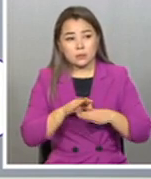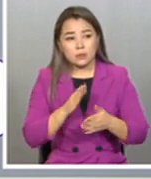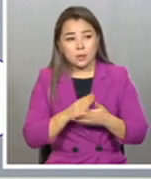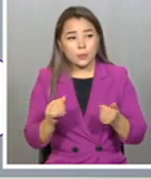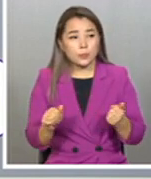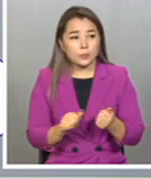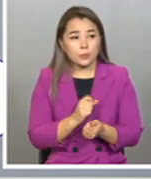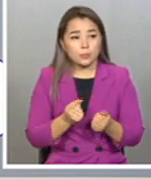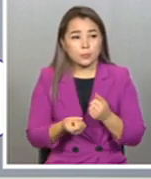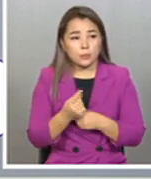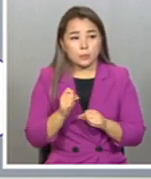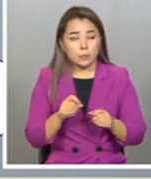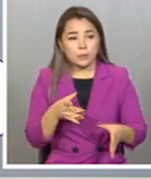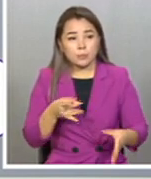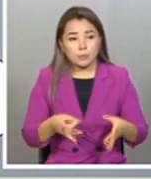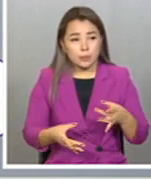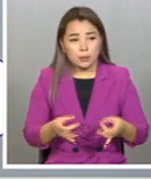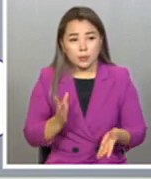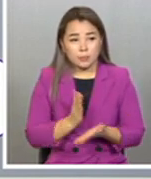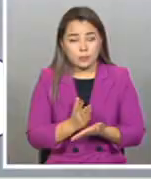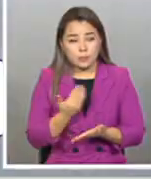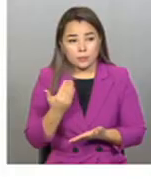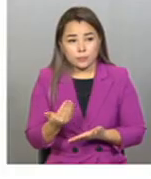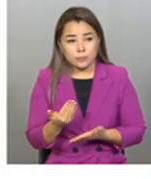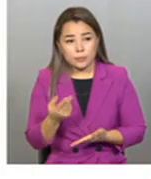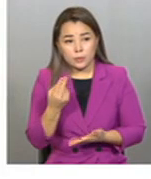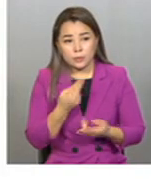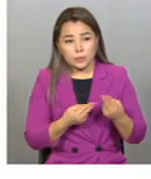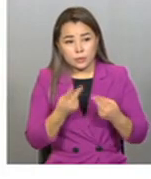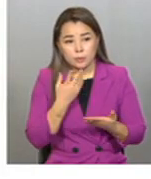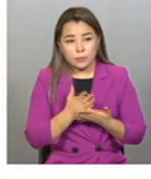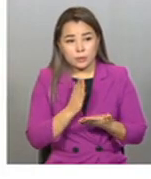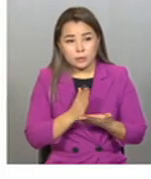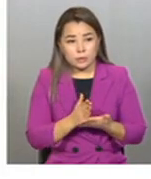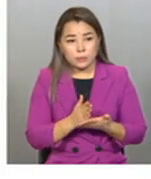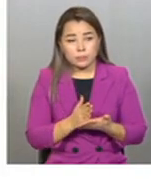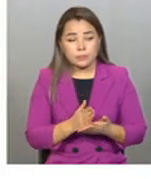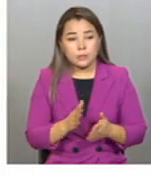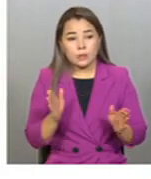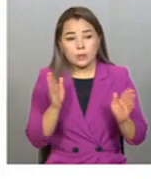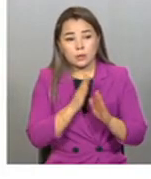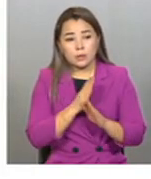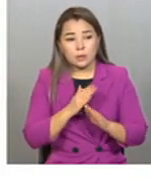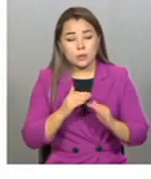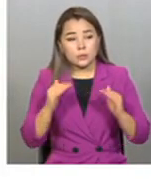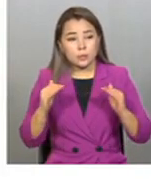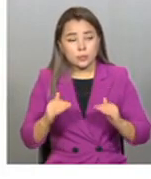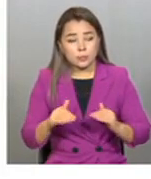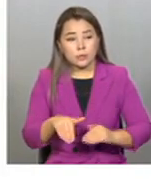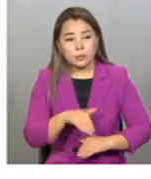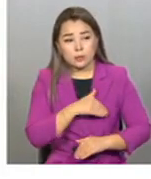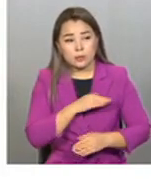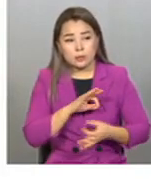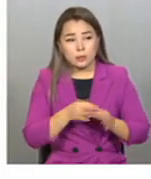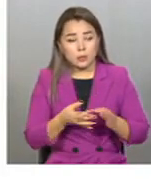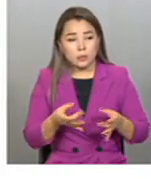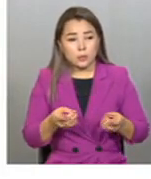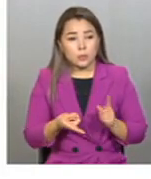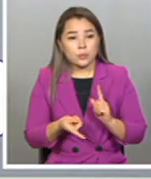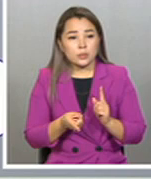мүмкін, бәтпақтар пайда болуы мүмкін, суреттен көргендеріміздей. Ауаның төменгі қабатының температурасы мен ылғалдылығы өзгеруі